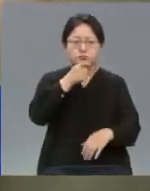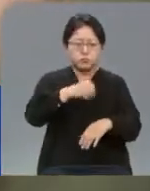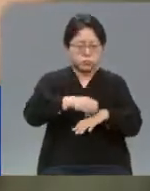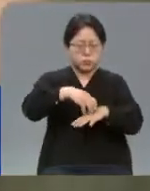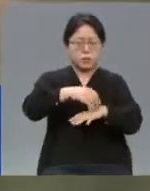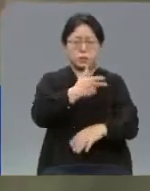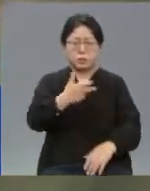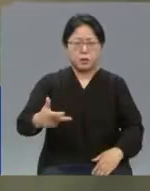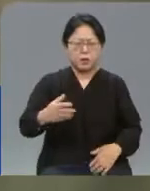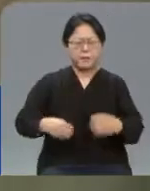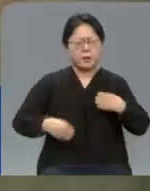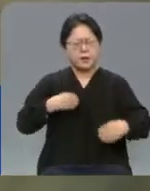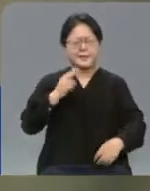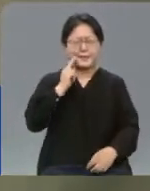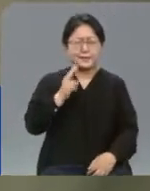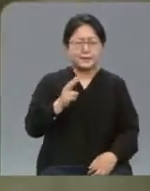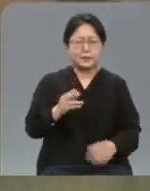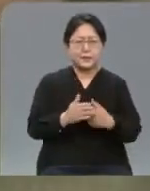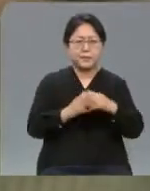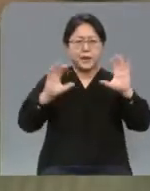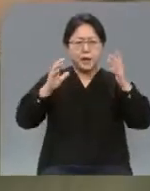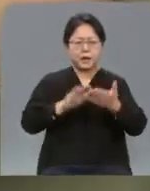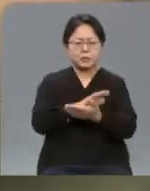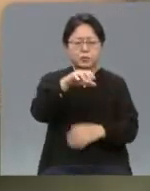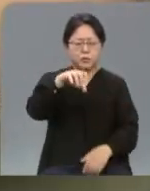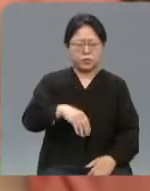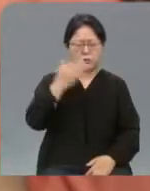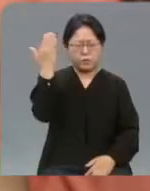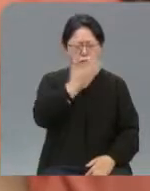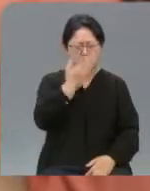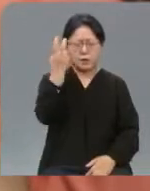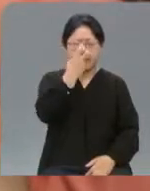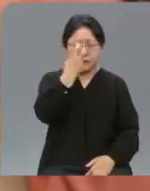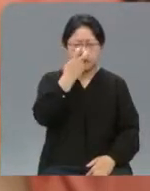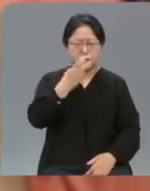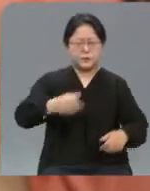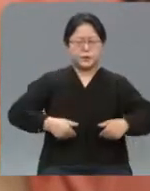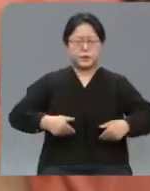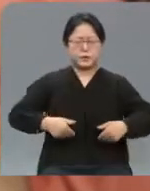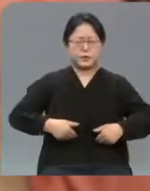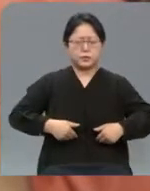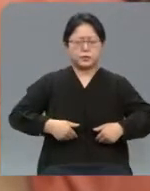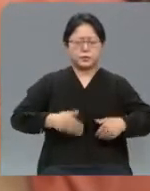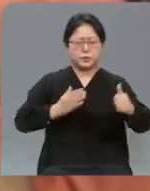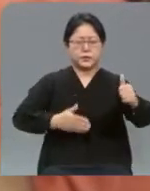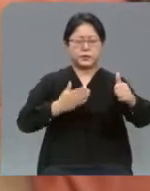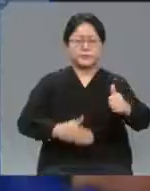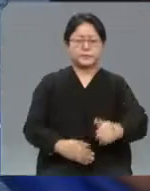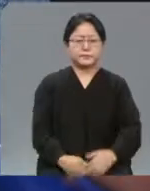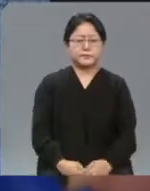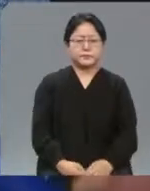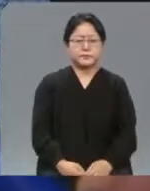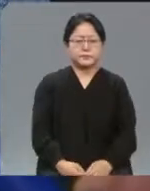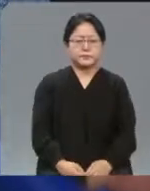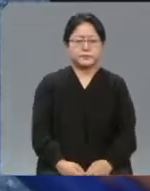크고 증상이 심하다 며 영유아 놀이 시설에서 위생 관리의 각별히 주의해 줄 것을 당부했습니다